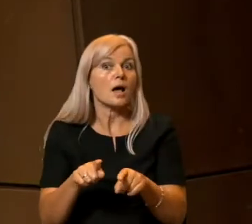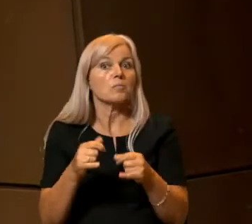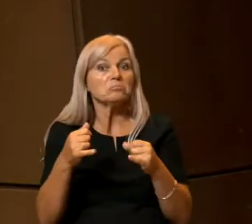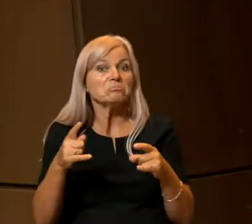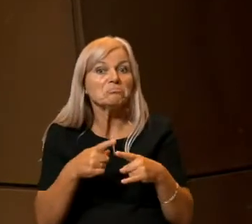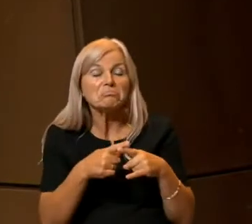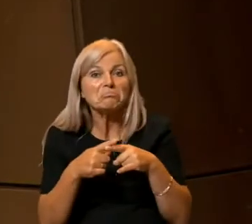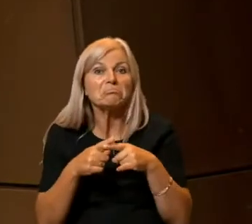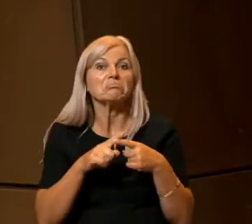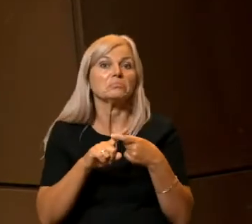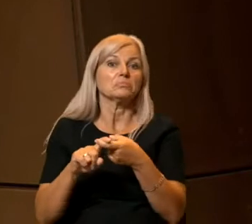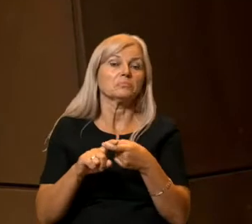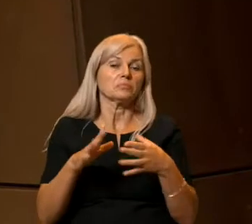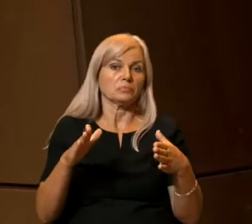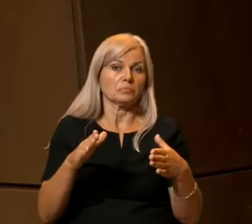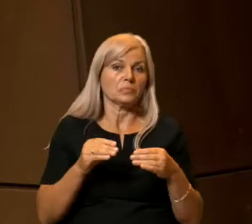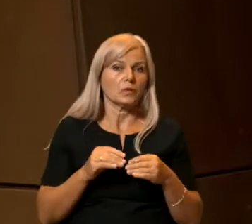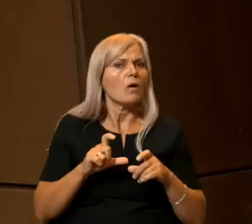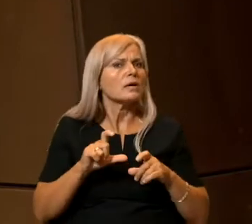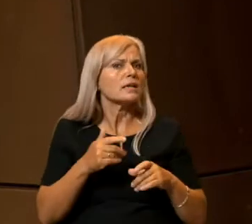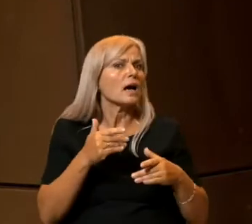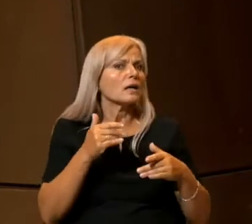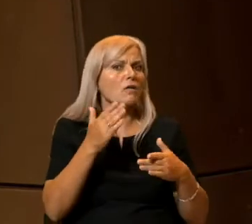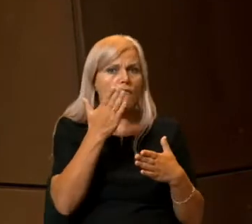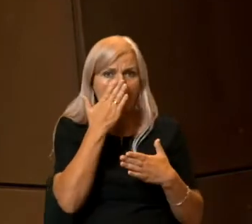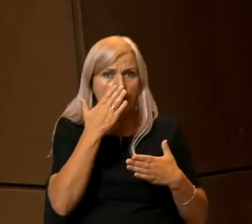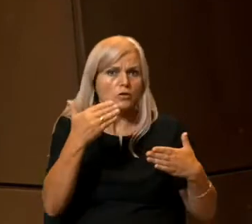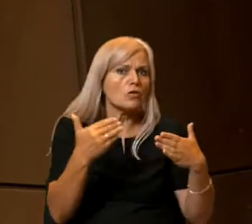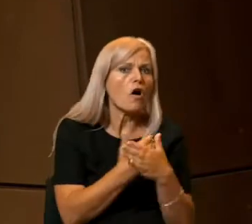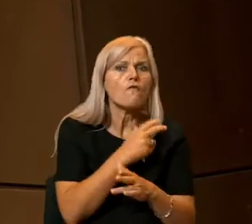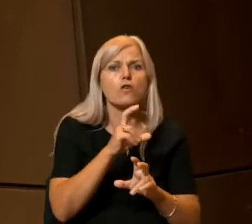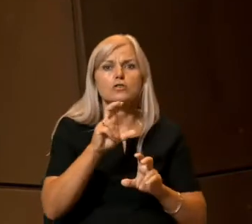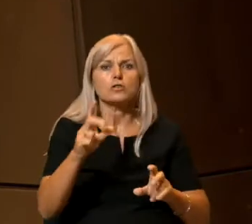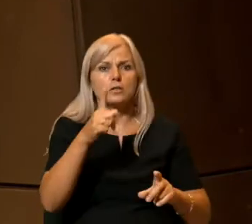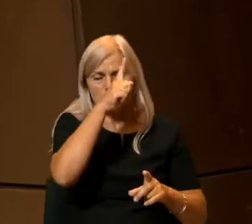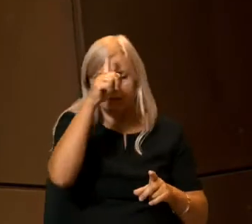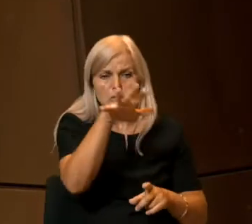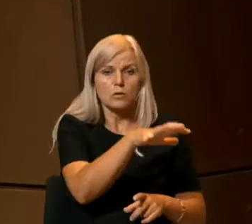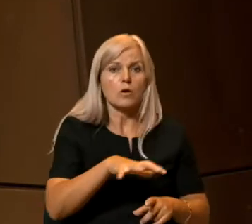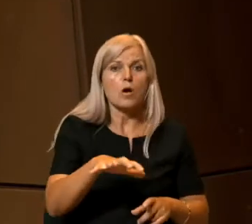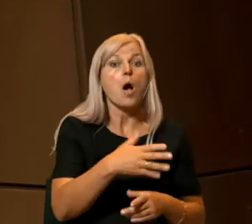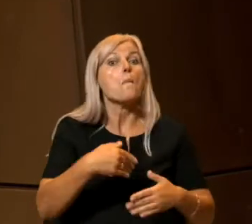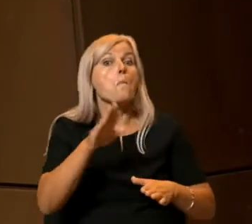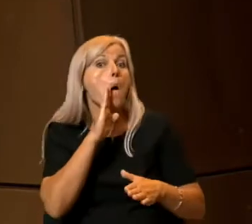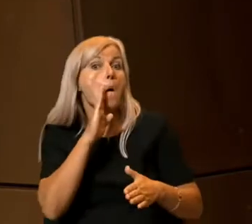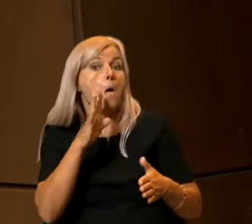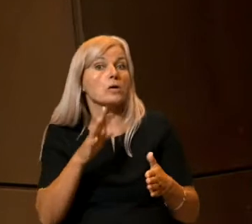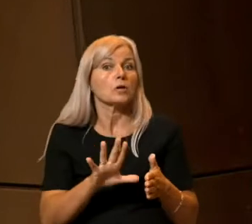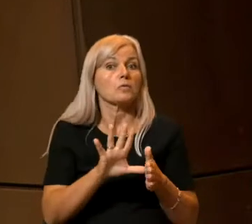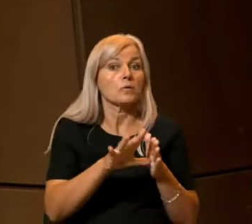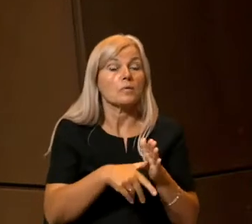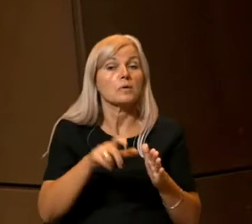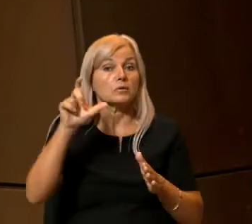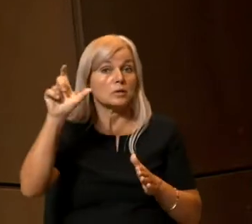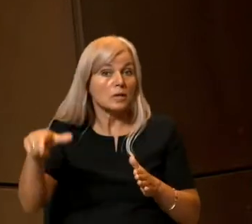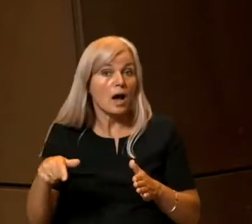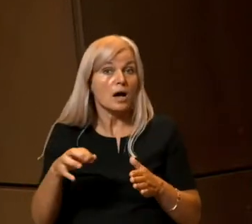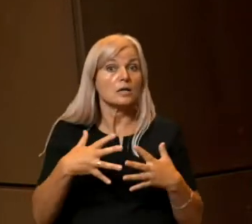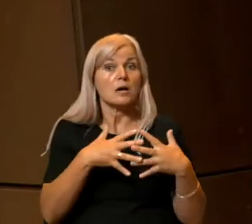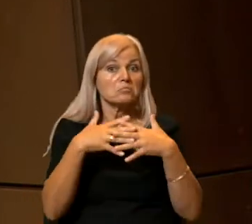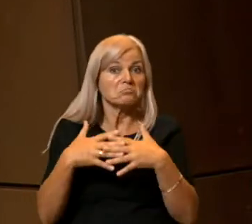charakterystyka nowoczesnego społeczeństwa, takiego jak w Gdańsku, w Nowym Jorku czy w Brukseli? Wydaje mi się,